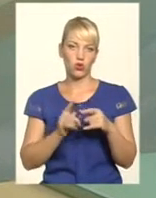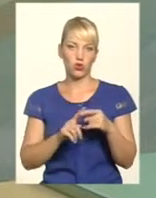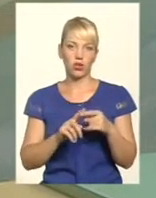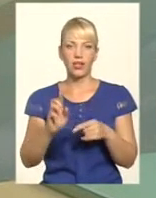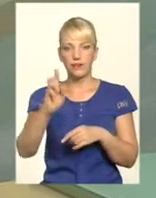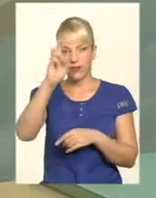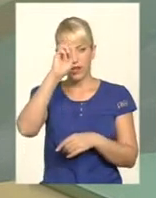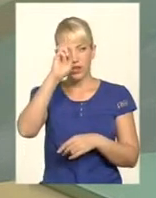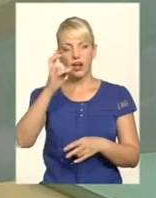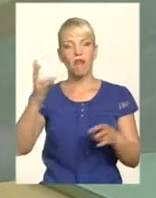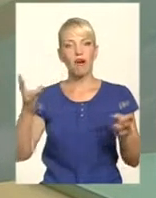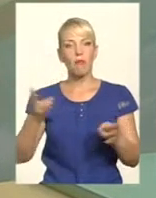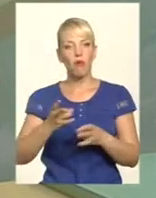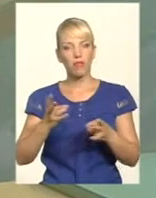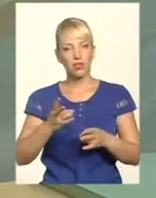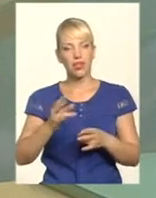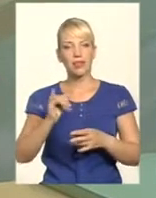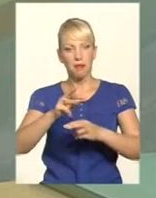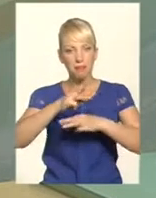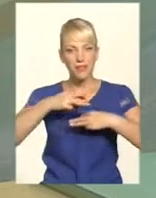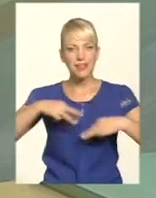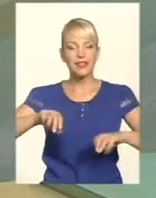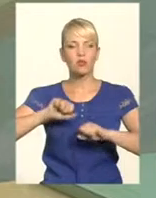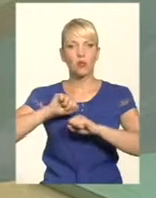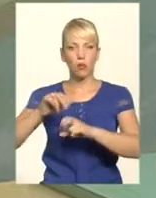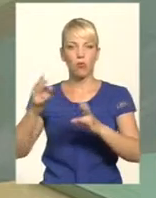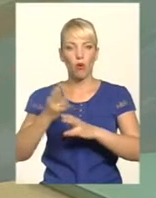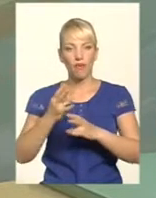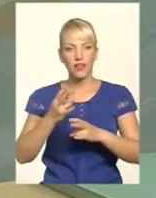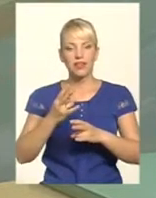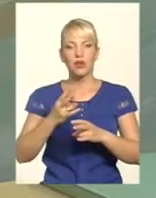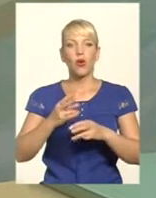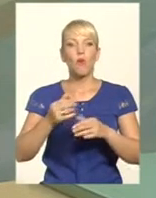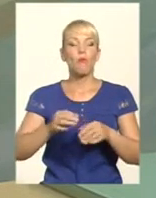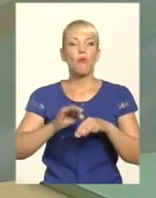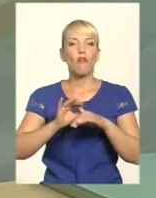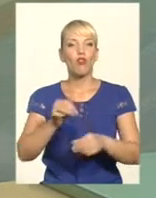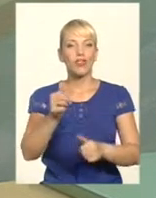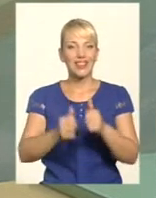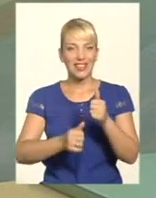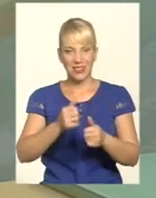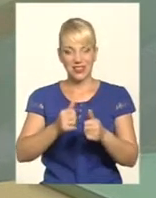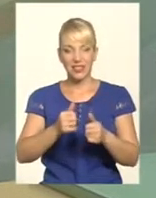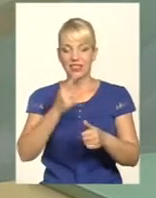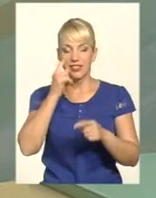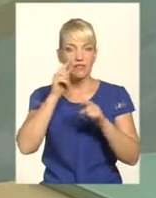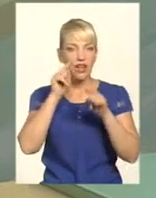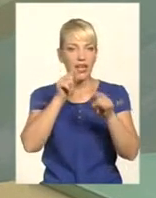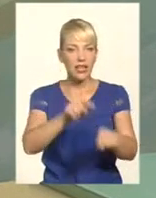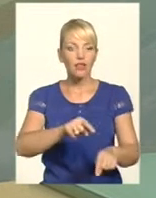держава повинна, і Міністерство оборони, проводячи тендери, повинно звертати увагу в першу чергу на якість